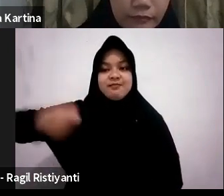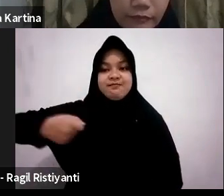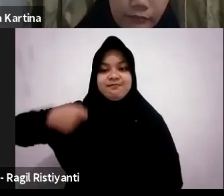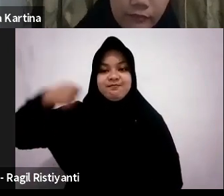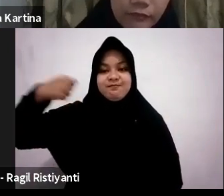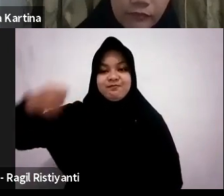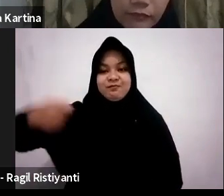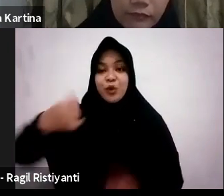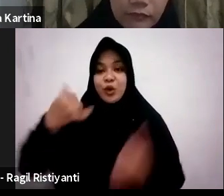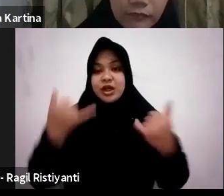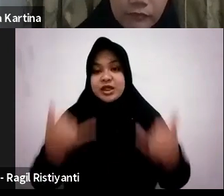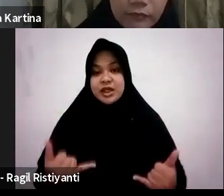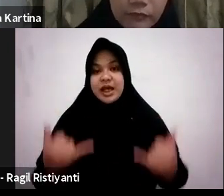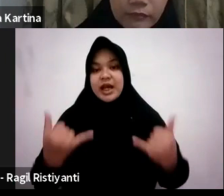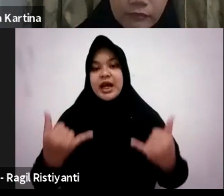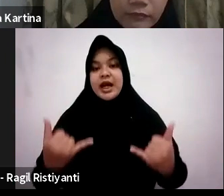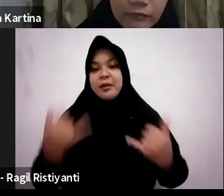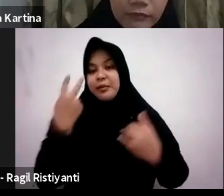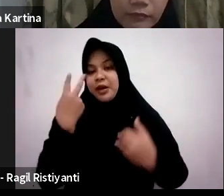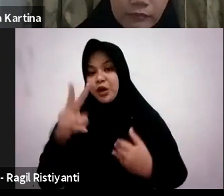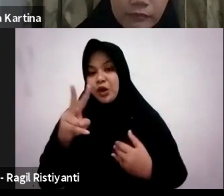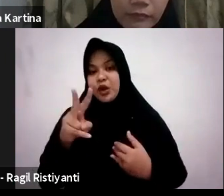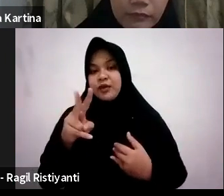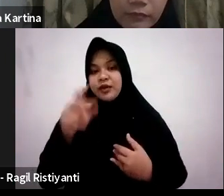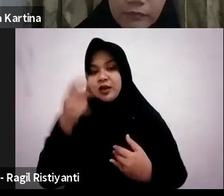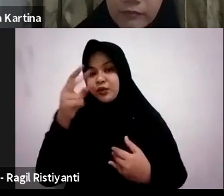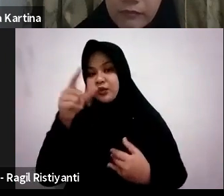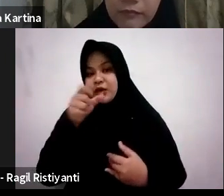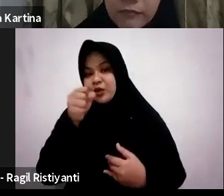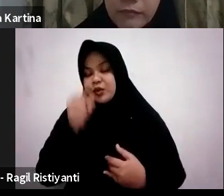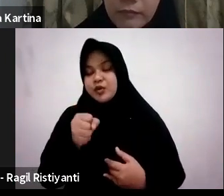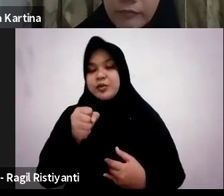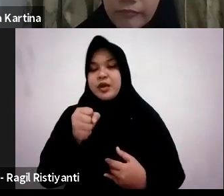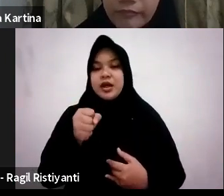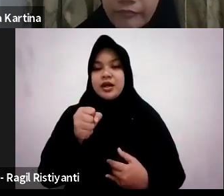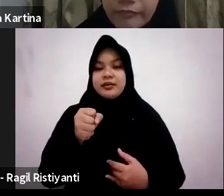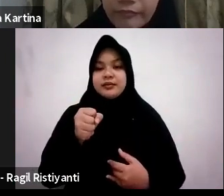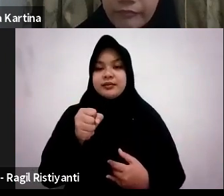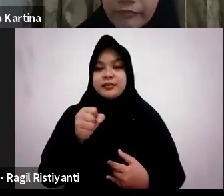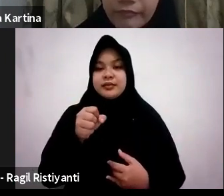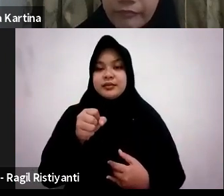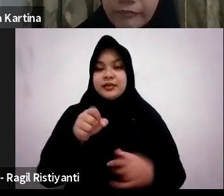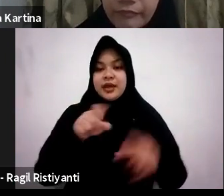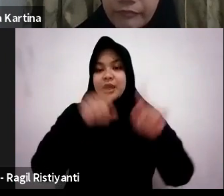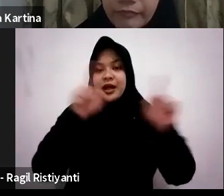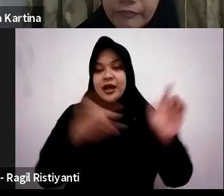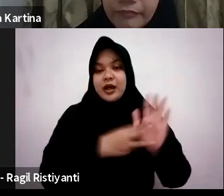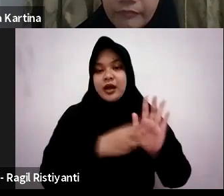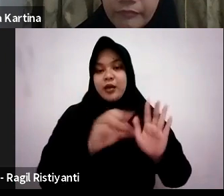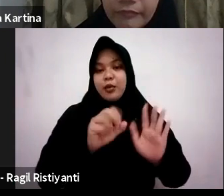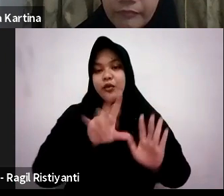sekarang sebelum menonton jantan penonton film hiu speaker ada hobi dapat terlihat dengan jelas